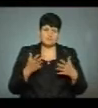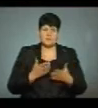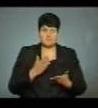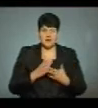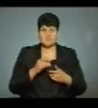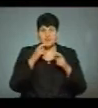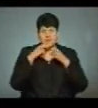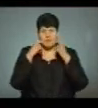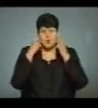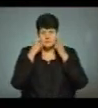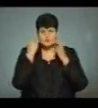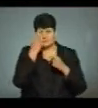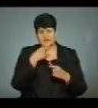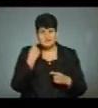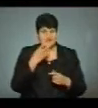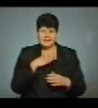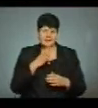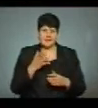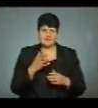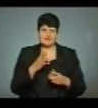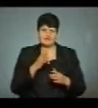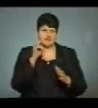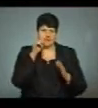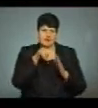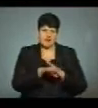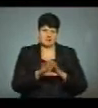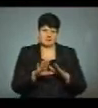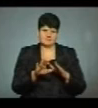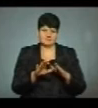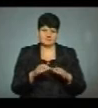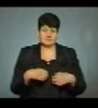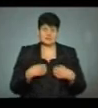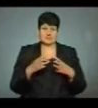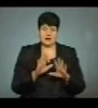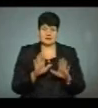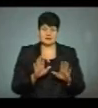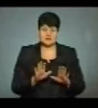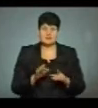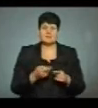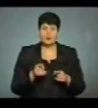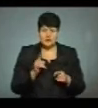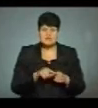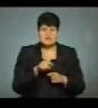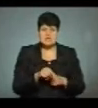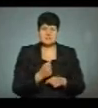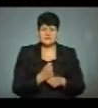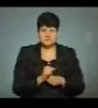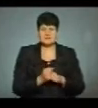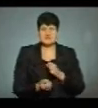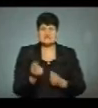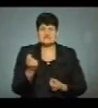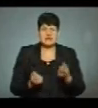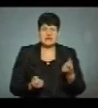на обличчі і не вникати в різні стресові ситуації, адже це провокує появлення якраз